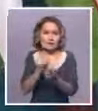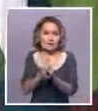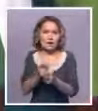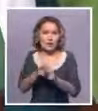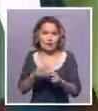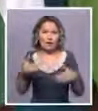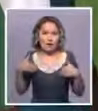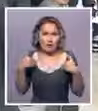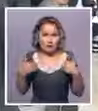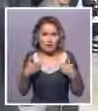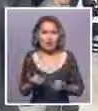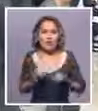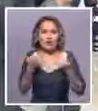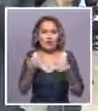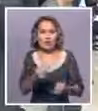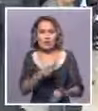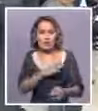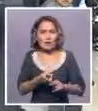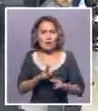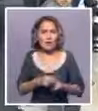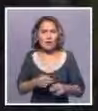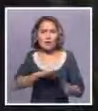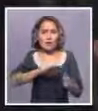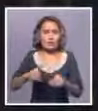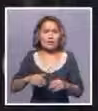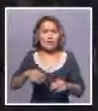лайықты құрмет көрсетті. Кейін президенттер суретке түсті.